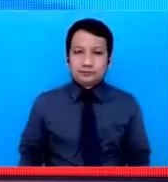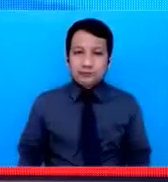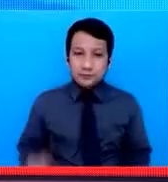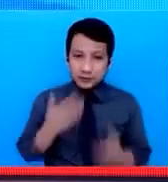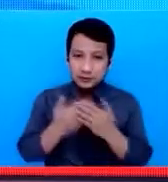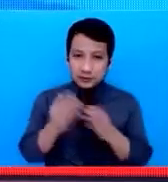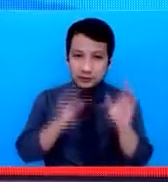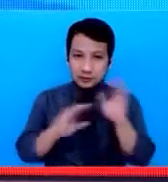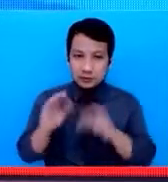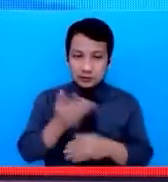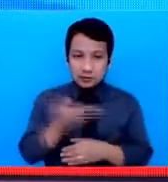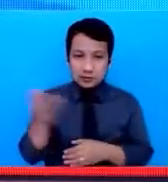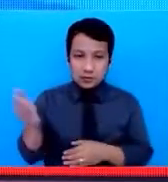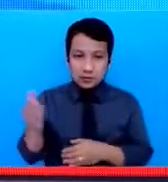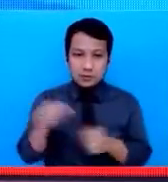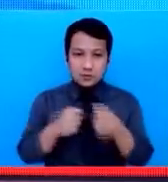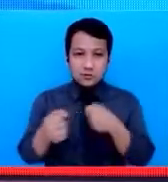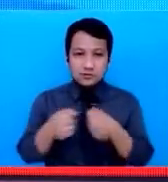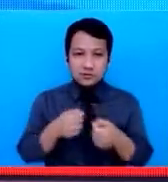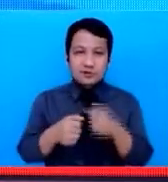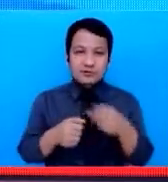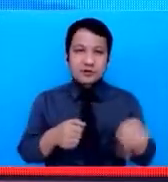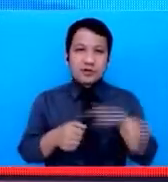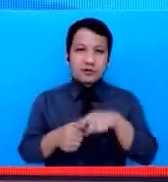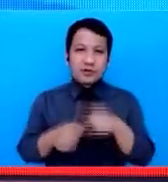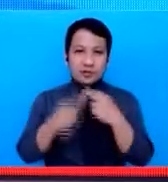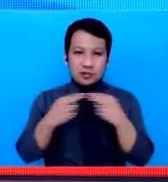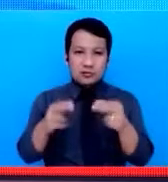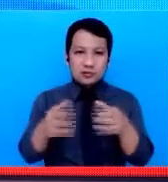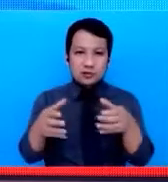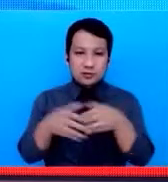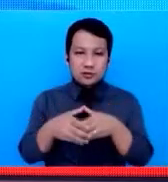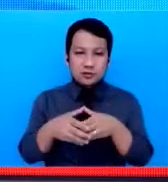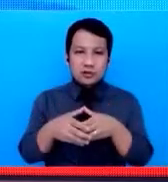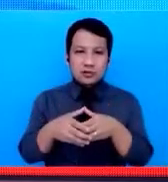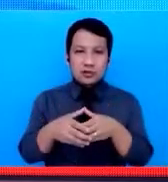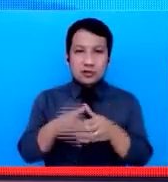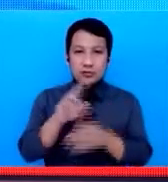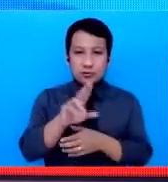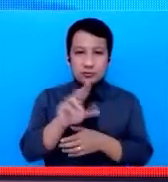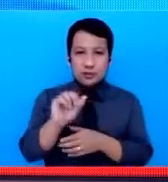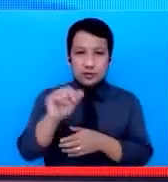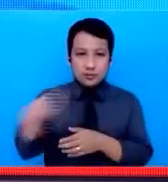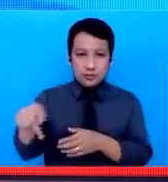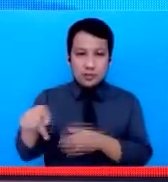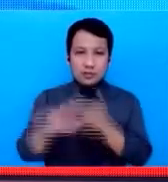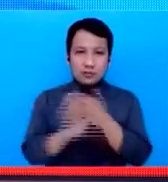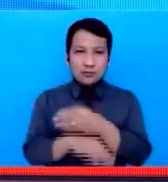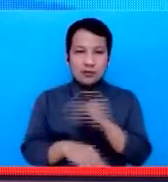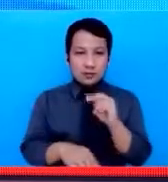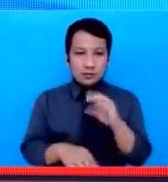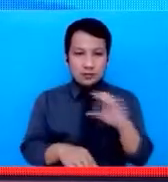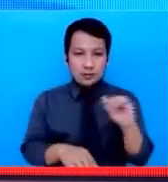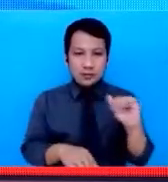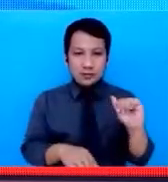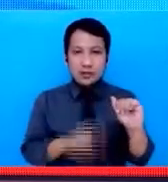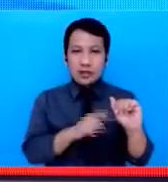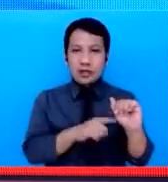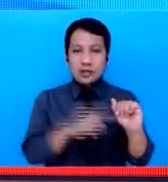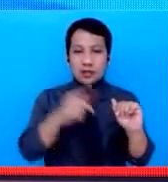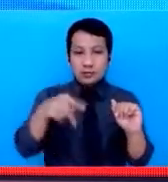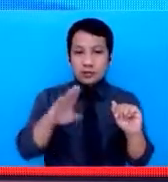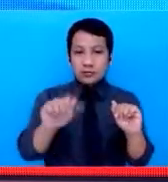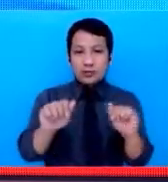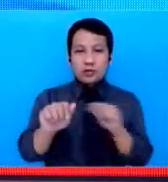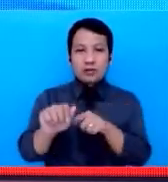sa mga sports fans, nagbabalik na ang UAAP at NCAA. At ang PBA naman,